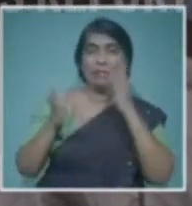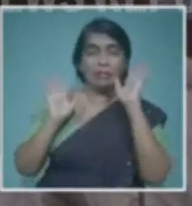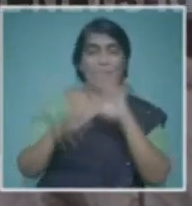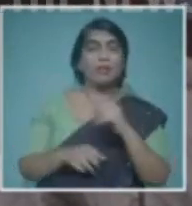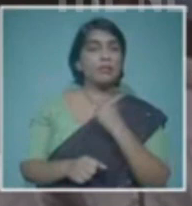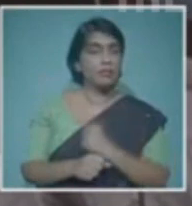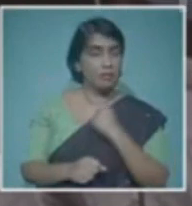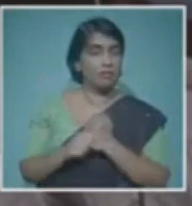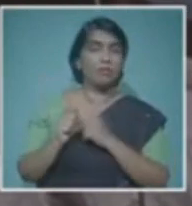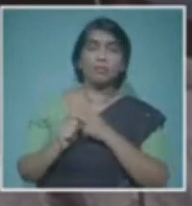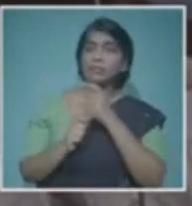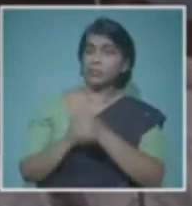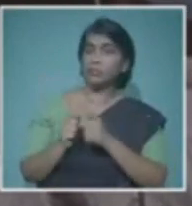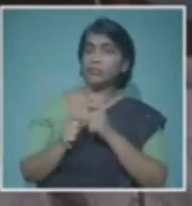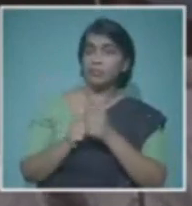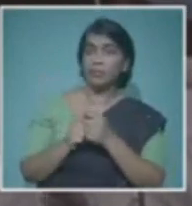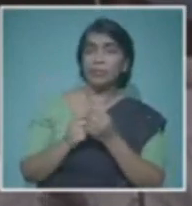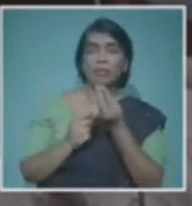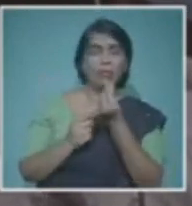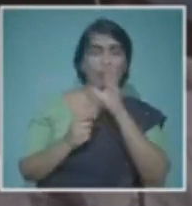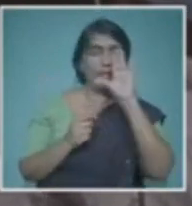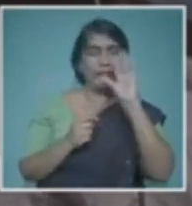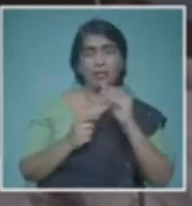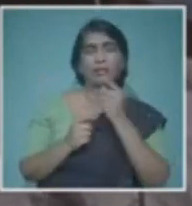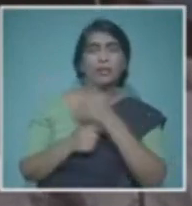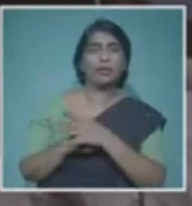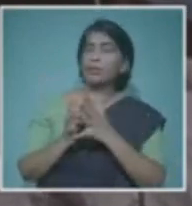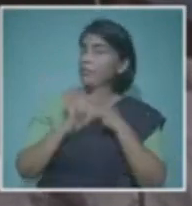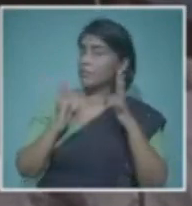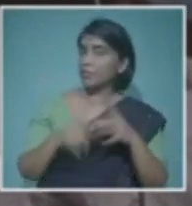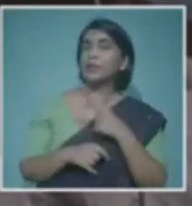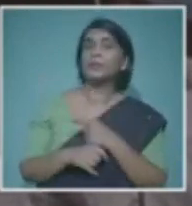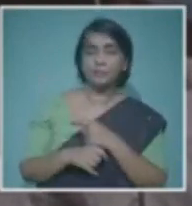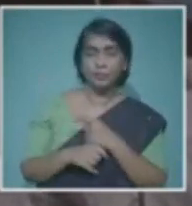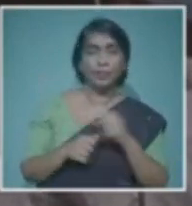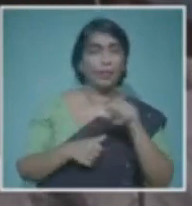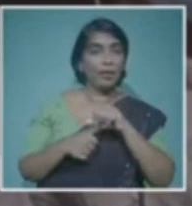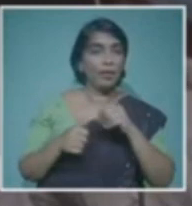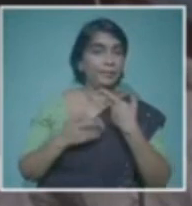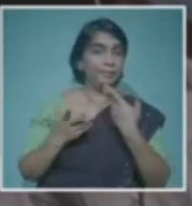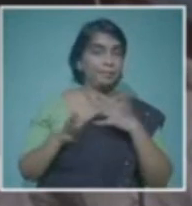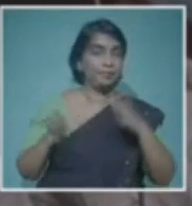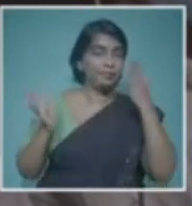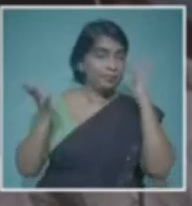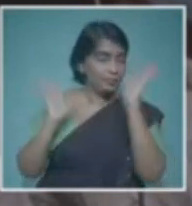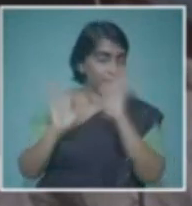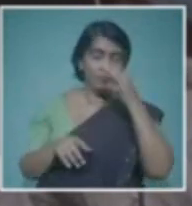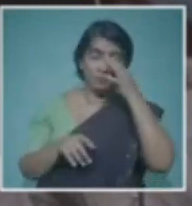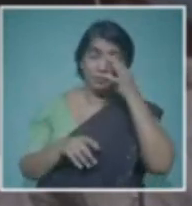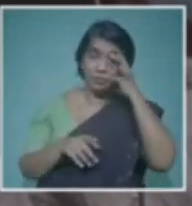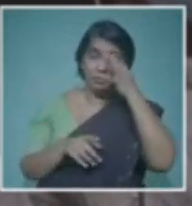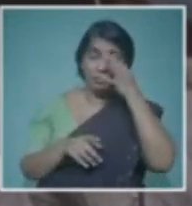රටේ රජයේ මුදල් ලැබෙන්නේ සොච්චම ඔවුන් බොහෝ දුරට ඔව් ආයතනවලට ආහාර